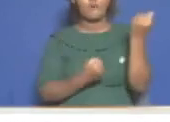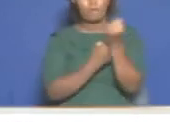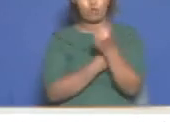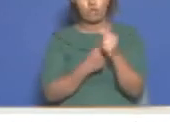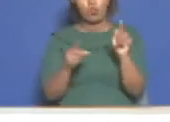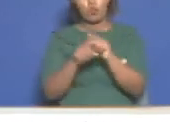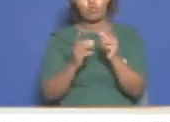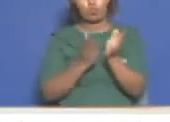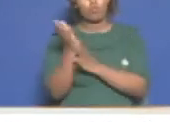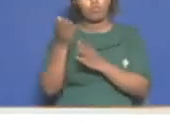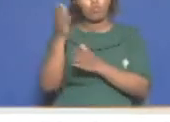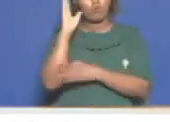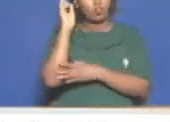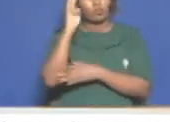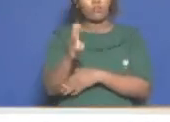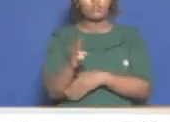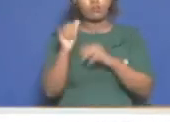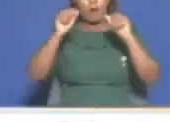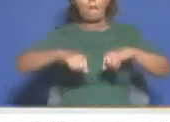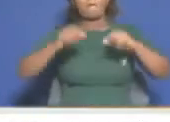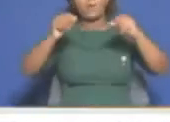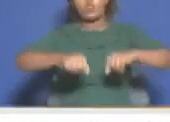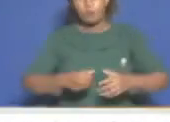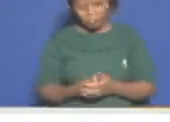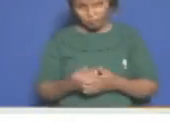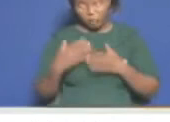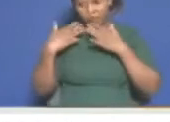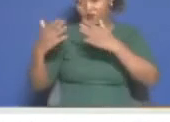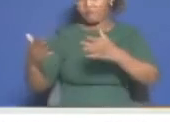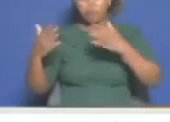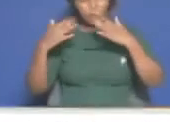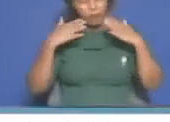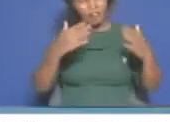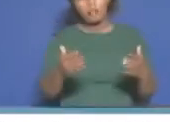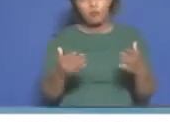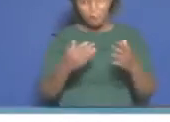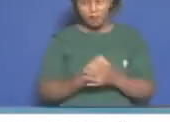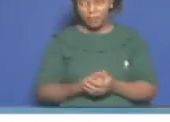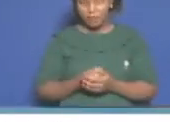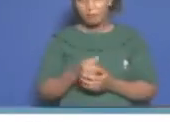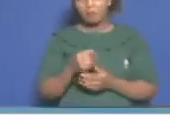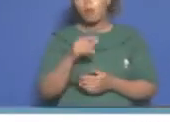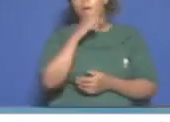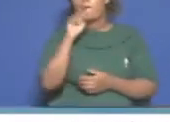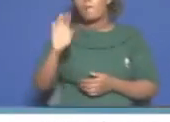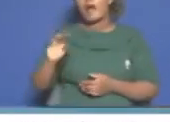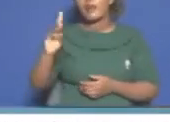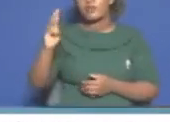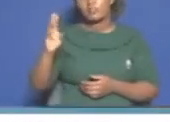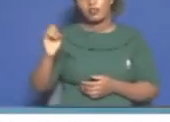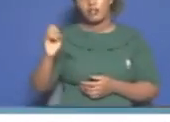Mungu najua yawezekana. Naam, shukran sana. Bila shaka mtazamaji, huyo amekuwa ni Edwin Kegoli ambaye